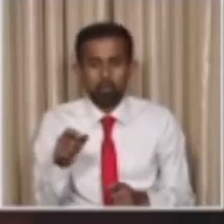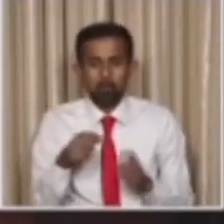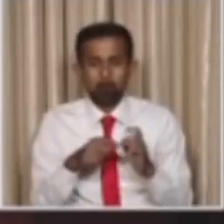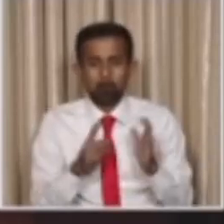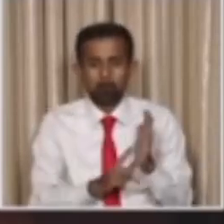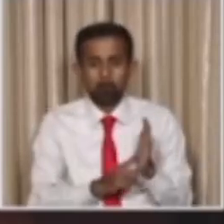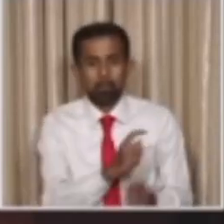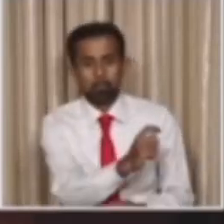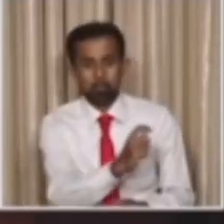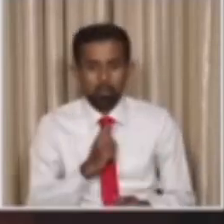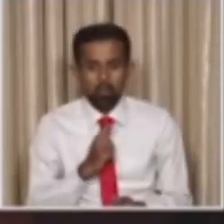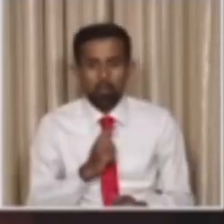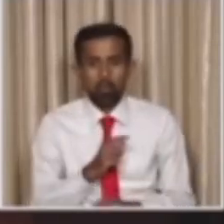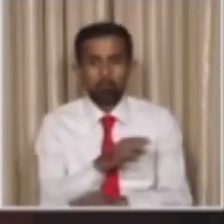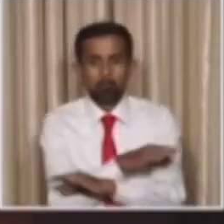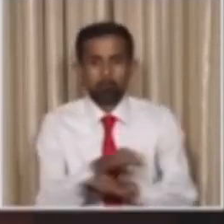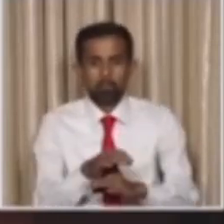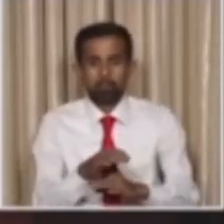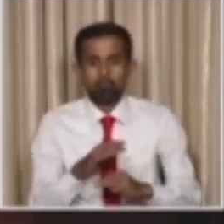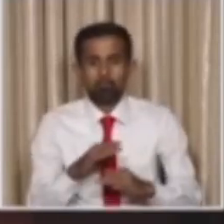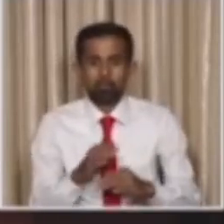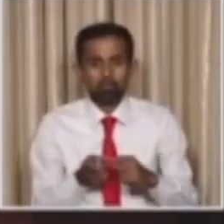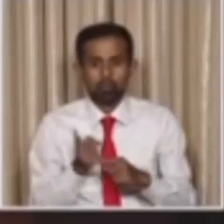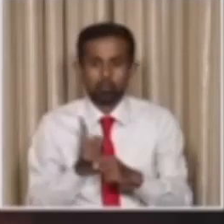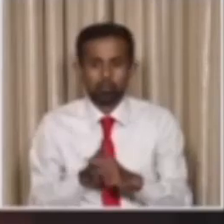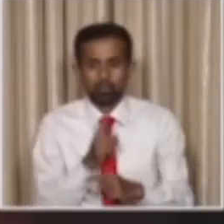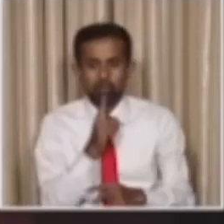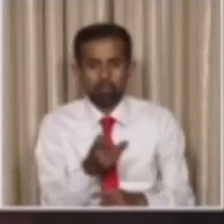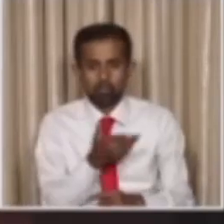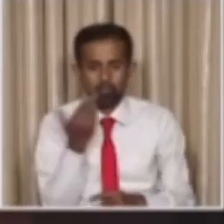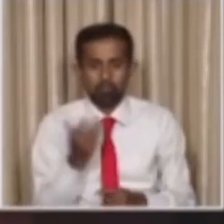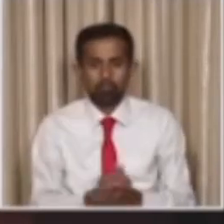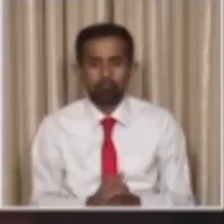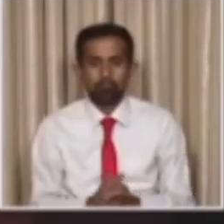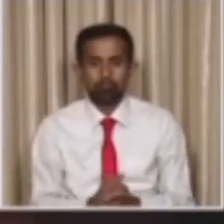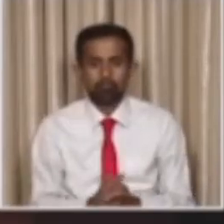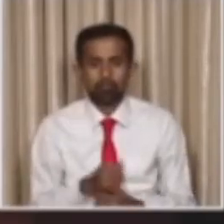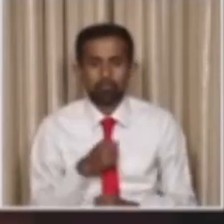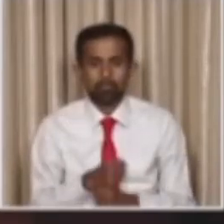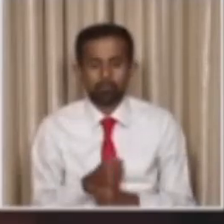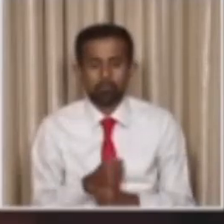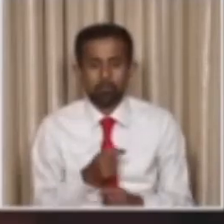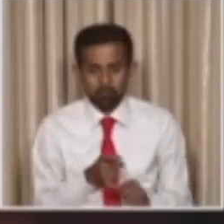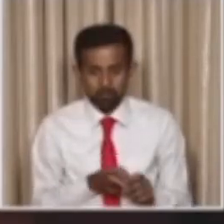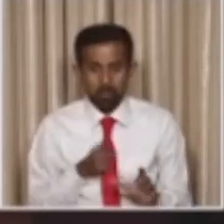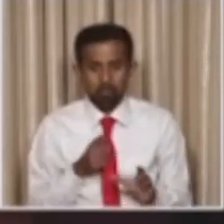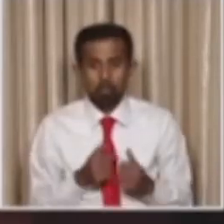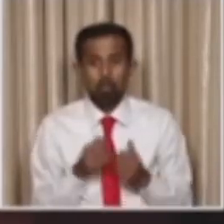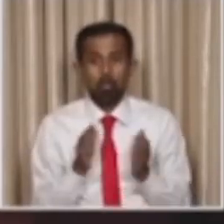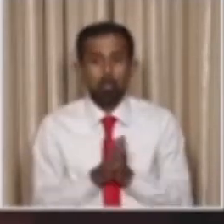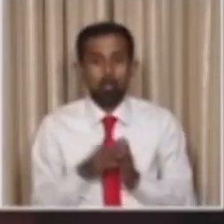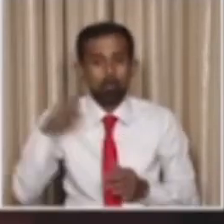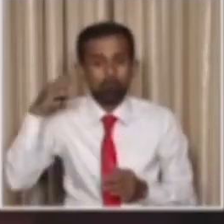කර ගැනීමේ ක්‍රමවේද අනුගමනය කිරීම උදාහරණයක් හැටියට ගන්නට පුළුවන්. රජයේ මෙම වසරේ සමස්ත විදුලි